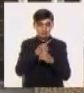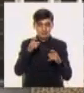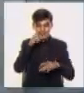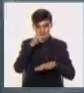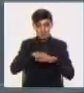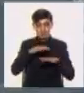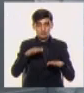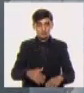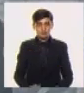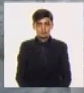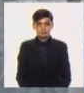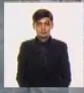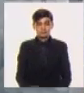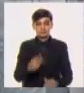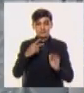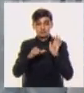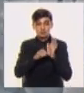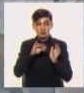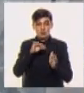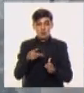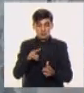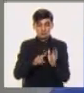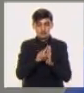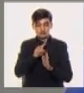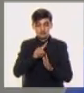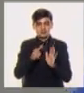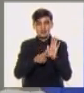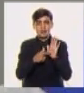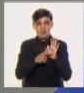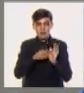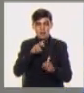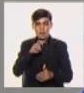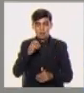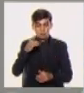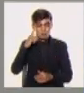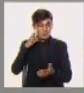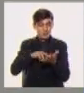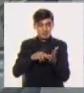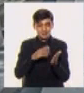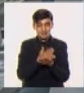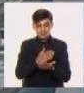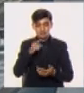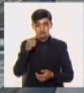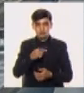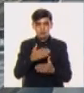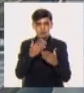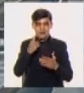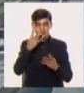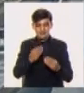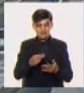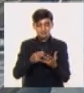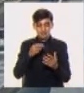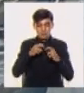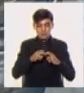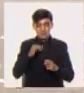акимате. С 26 июня начнет работу 7-я лаборатория, где планируют проводить 1000 исследований в сутки. А